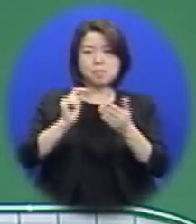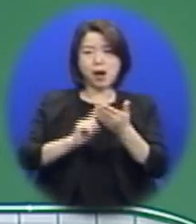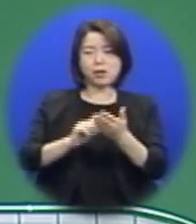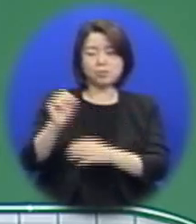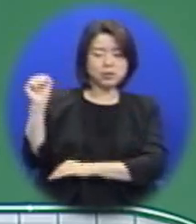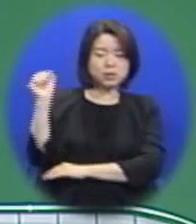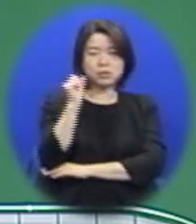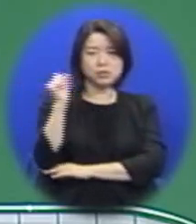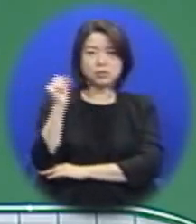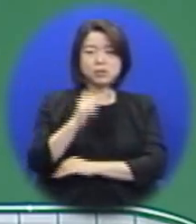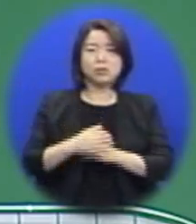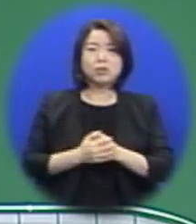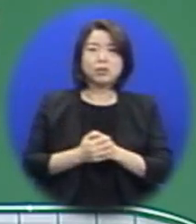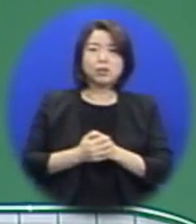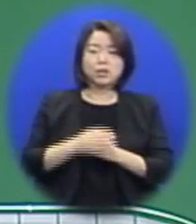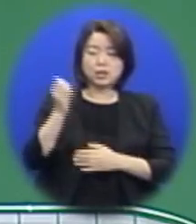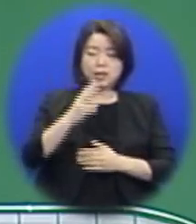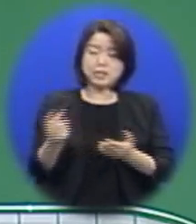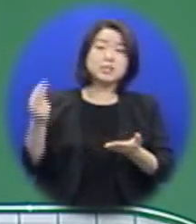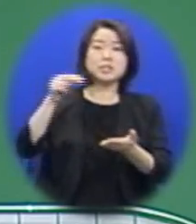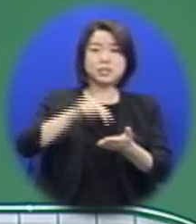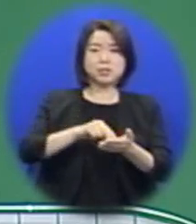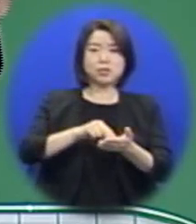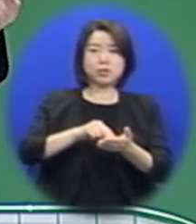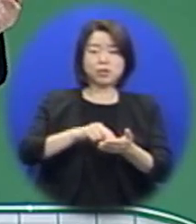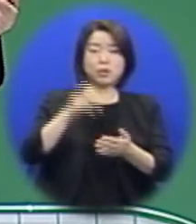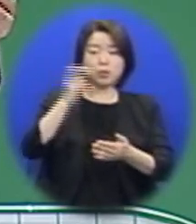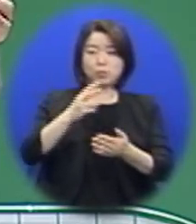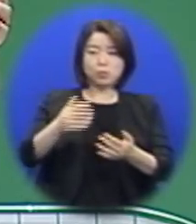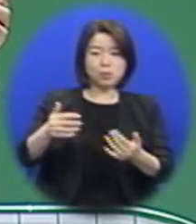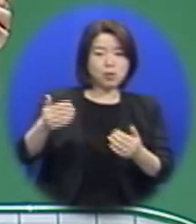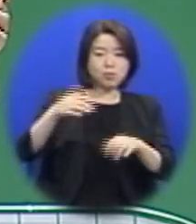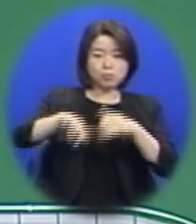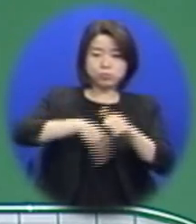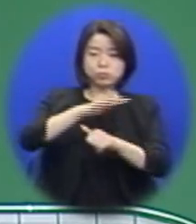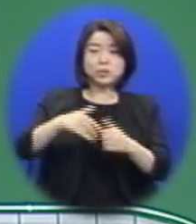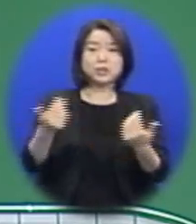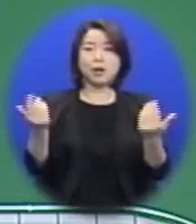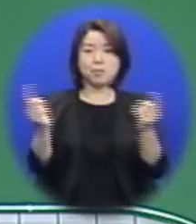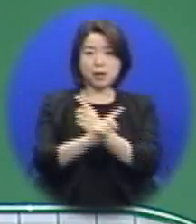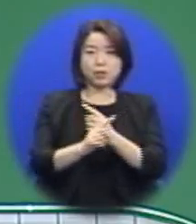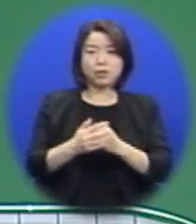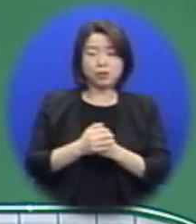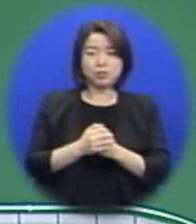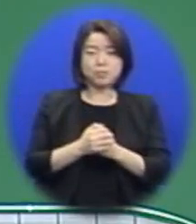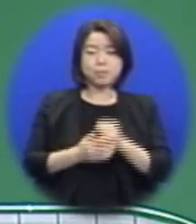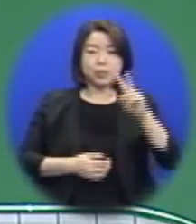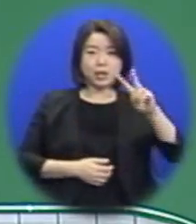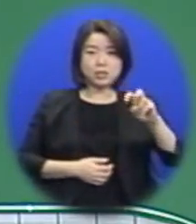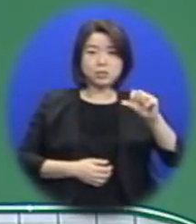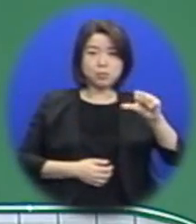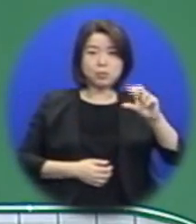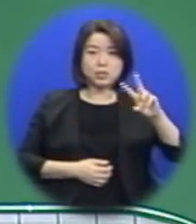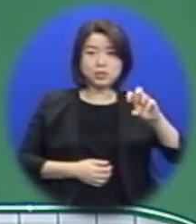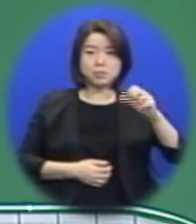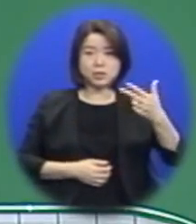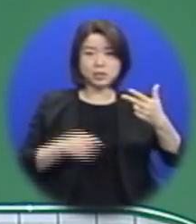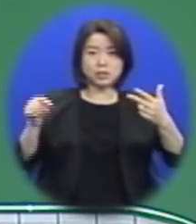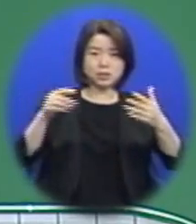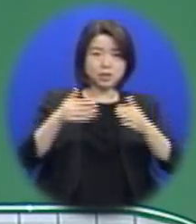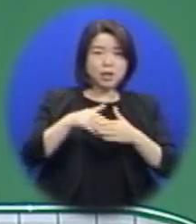흔들렸습니다. 그런데 다시 일어나요. 또 반전이 일어나요. 25절부터 27절까지입니다. 그